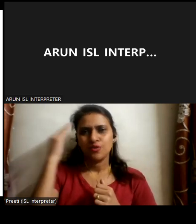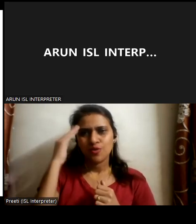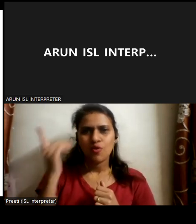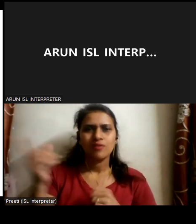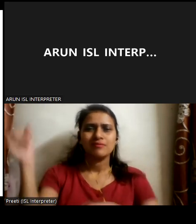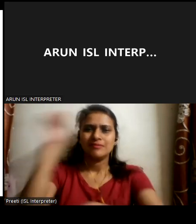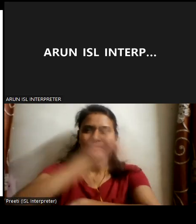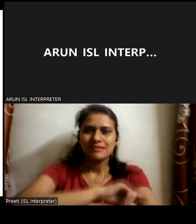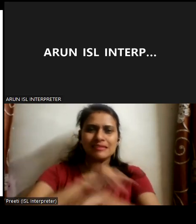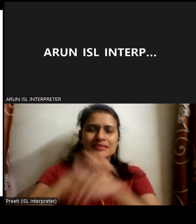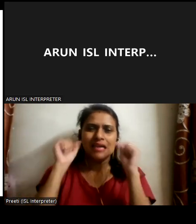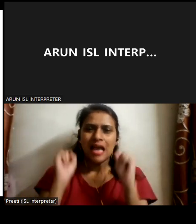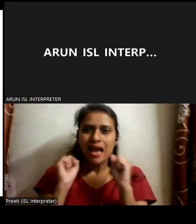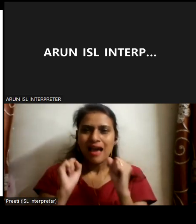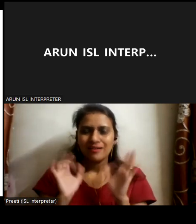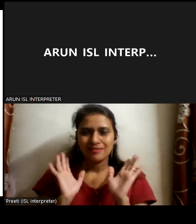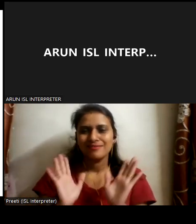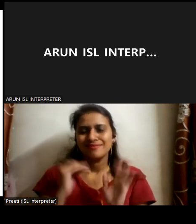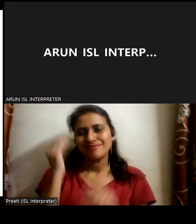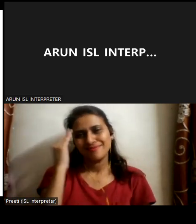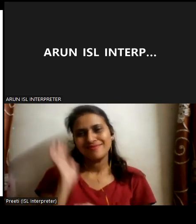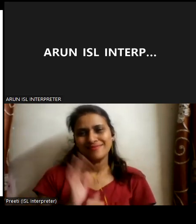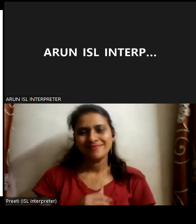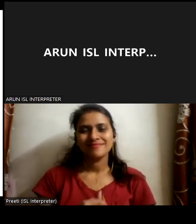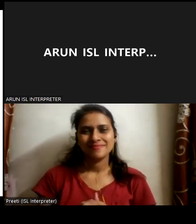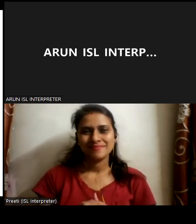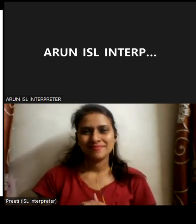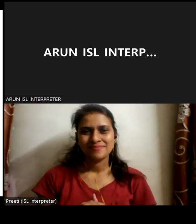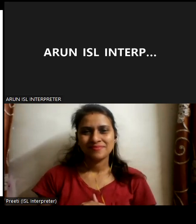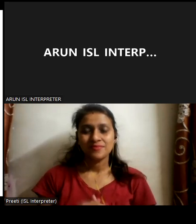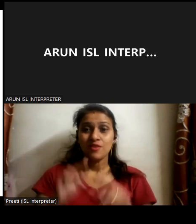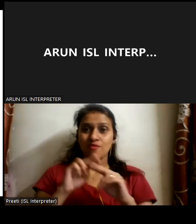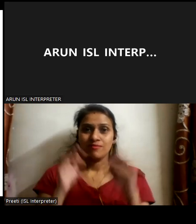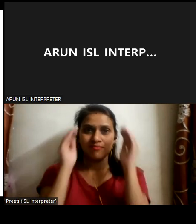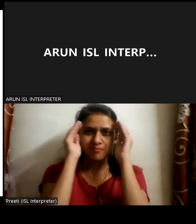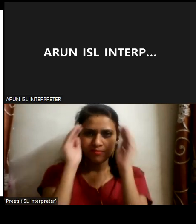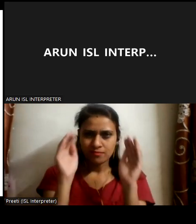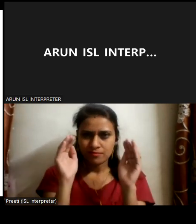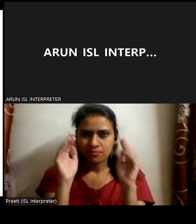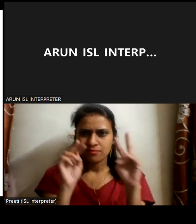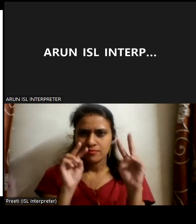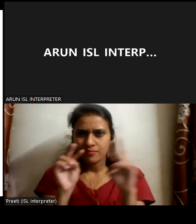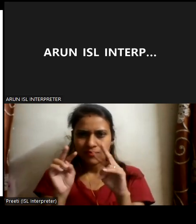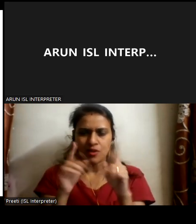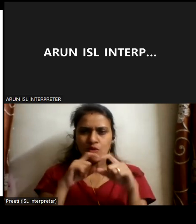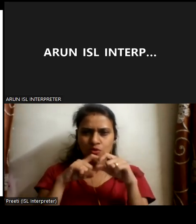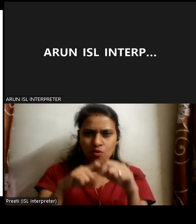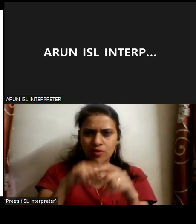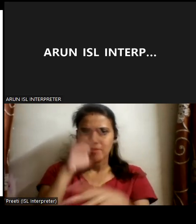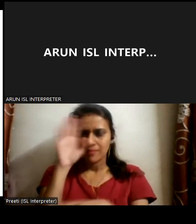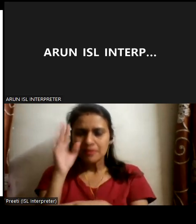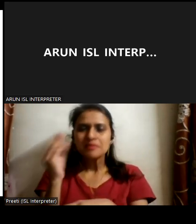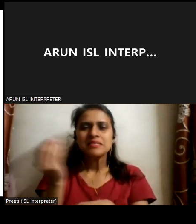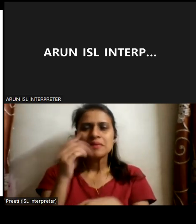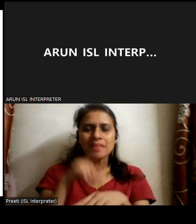दिनचर्या काफी कठिन है, ऐसे में पूरे तरीके से ध्यान रखना, हर चीज के ऊपर सवाल करना थोड़ा मुश्किल हो